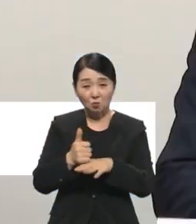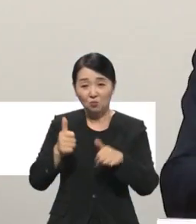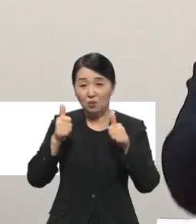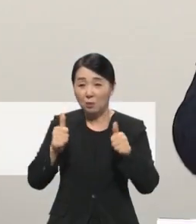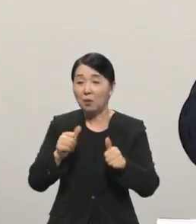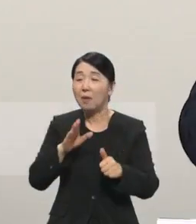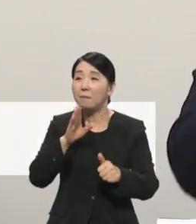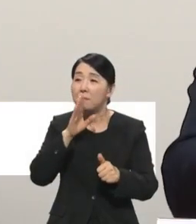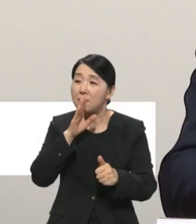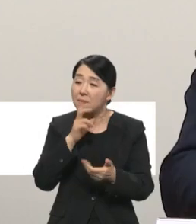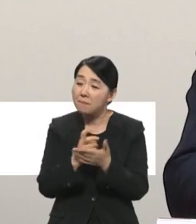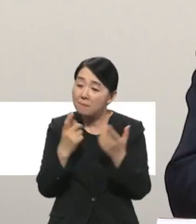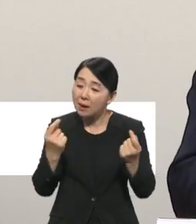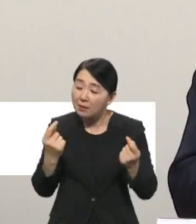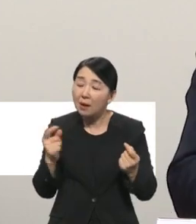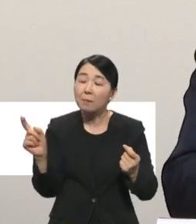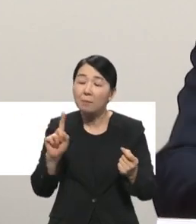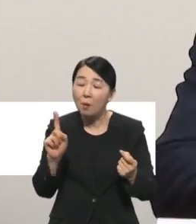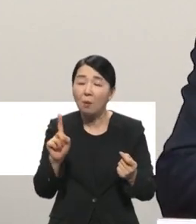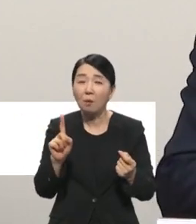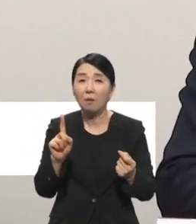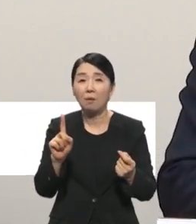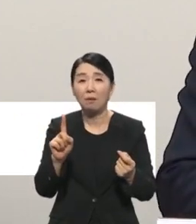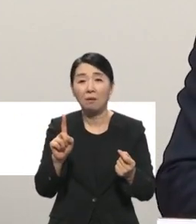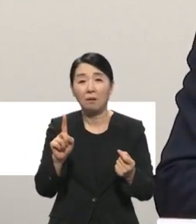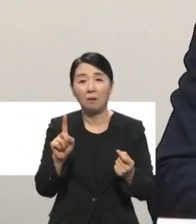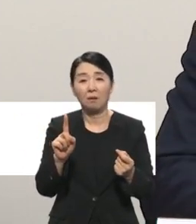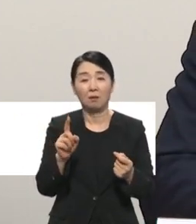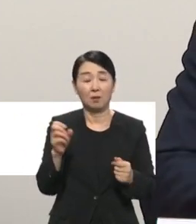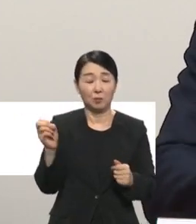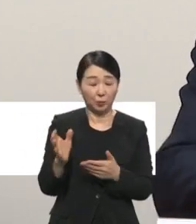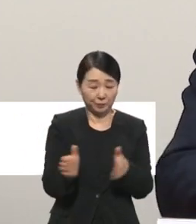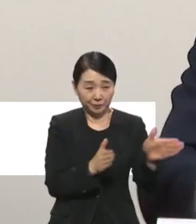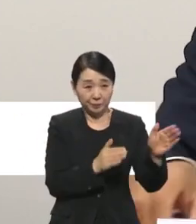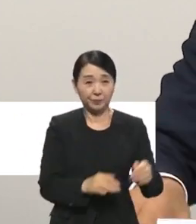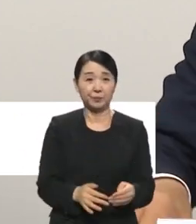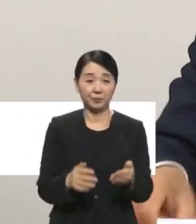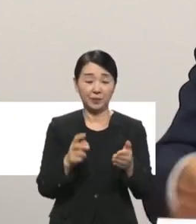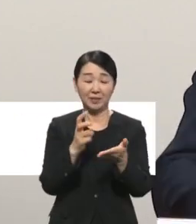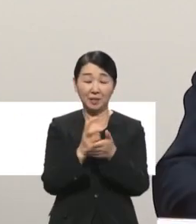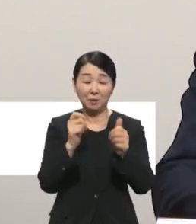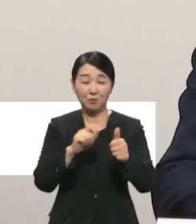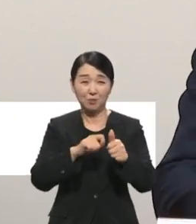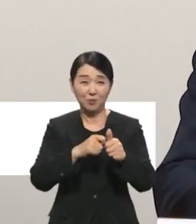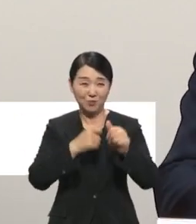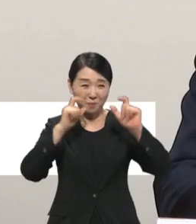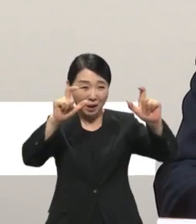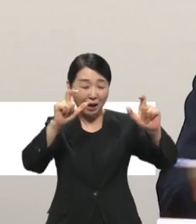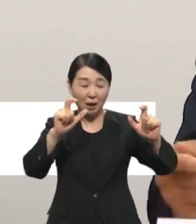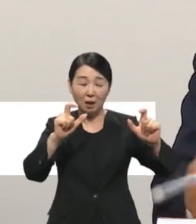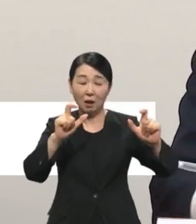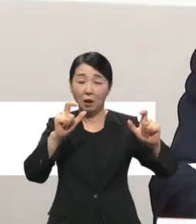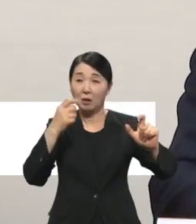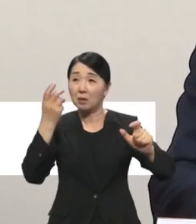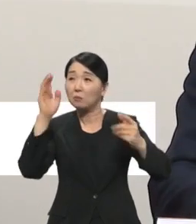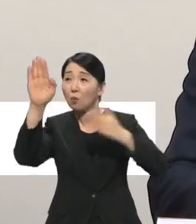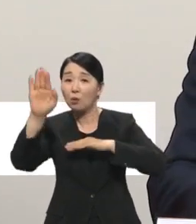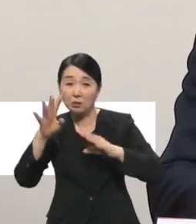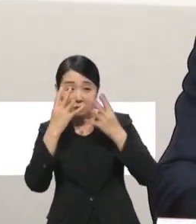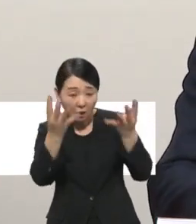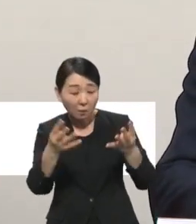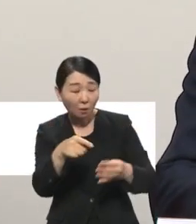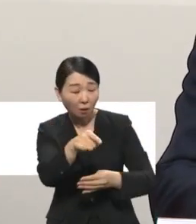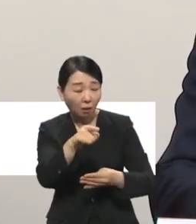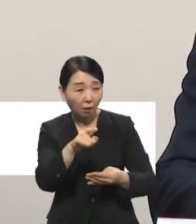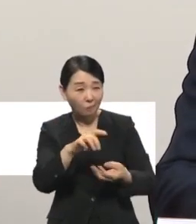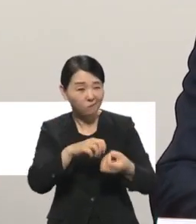사법부 심판을 두 달만에 뒤집는 선거용 꼼수 사면 보도에 벌써부터 많은 국민이